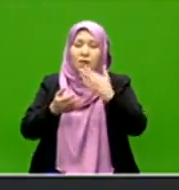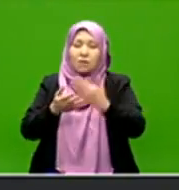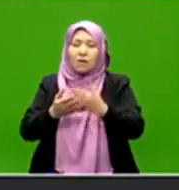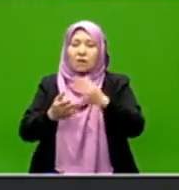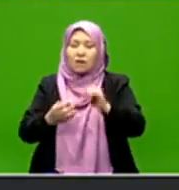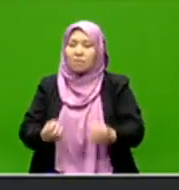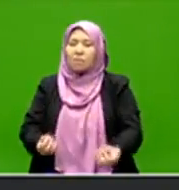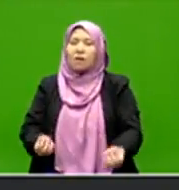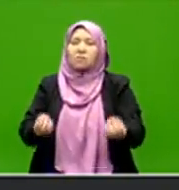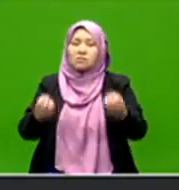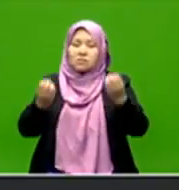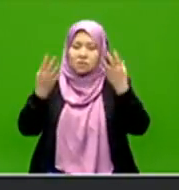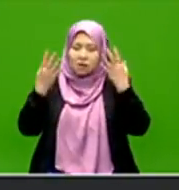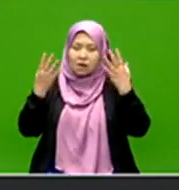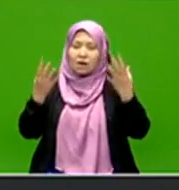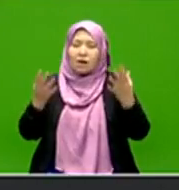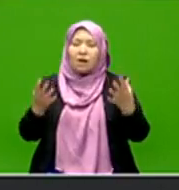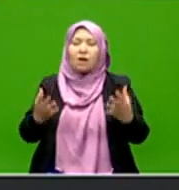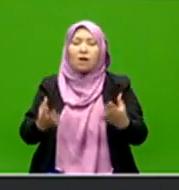وانحر